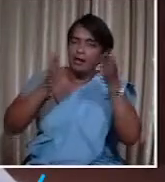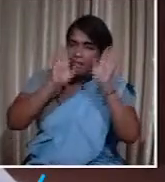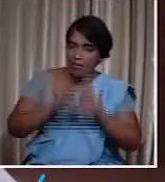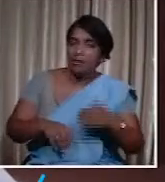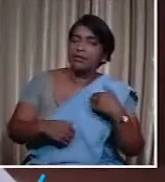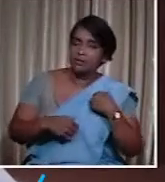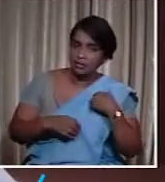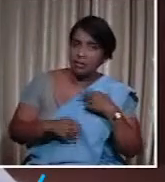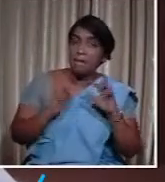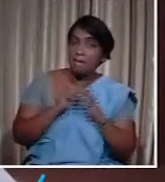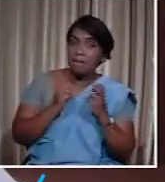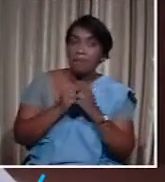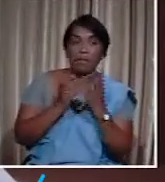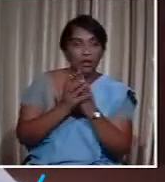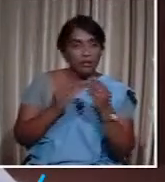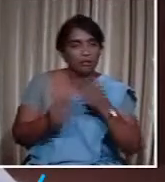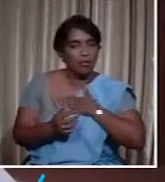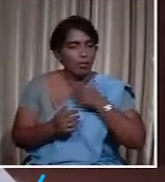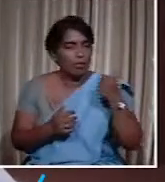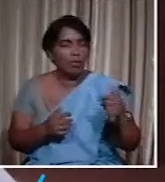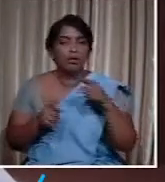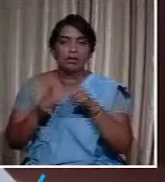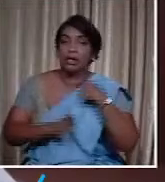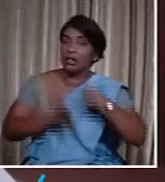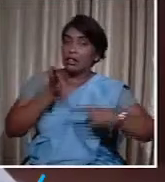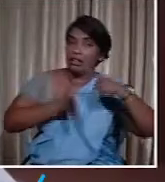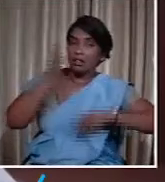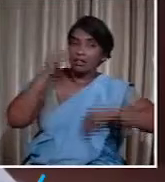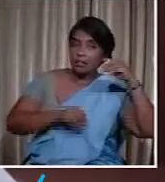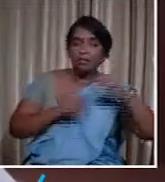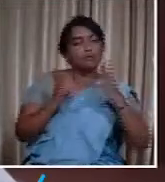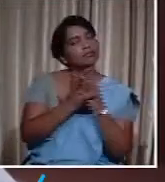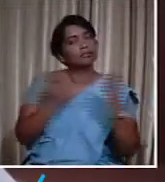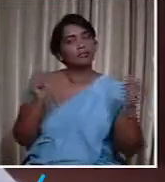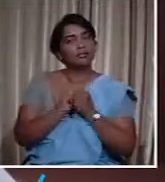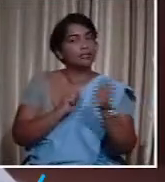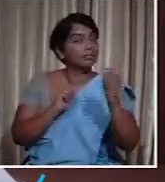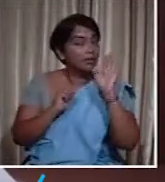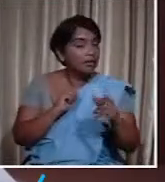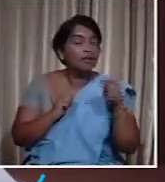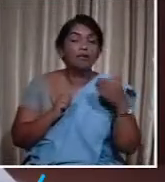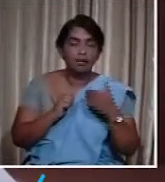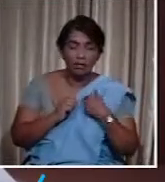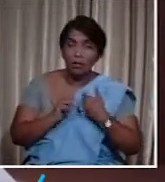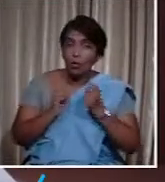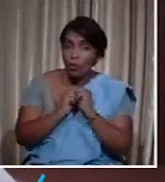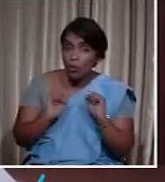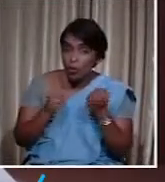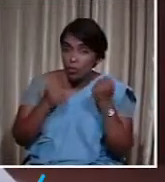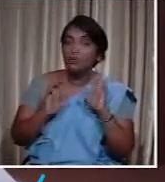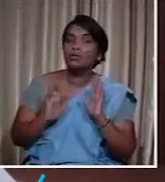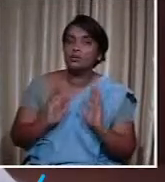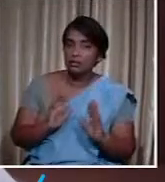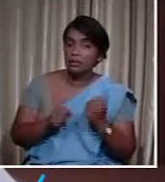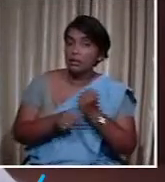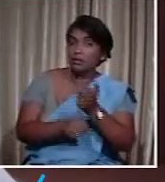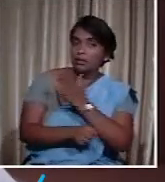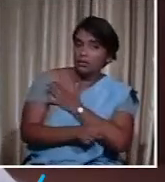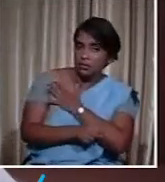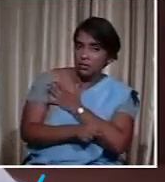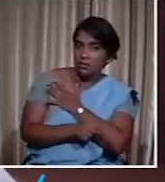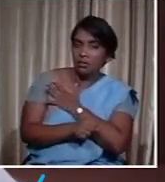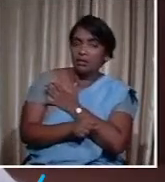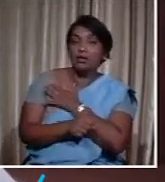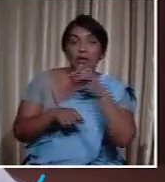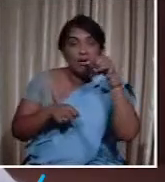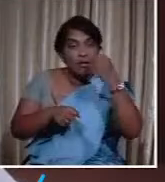මේ විසඳීම සඳහා අඬ සත්භාවයෙන් මේ දේශපාලන අරමුදේ විසඳීම සඳහා ප්‍රයත්න දරනව නම් ඒ ප්‍රයත්න දැරිය යුතු වන්නේ ගෝඨාභය රාජපක්ෂත්